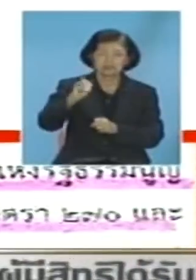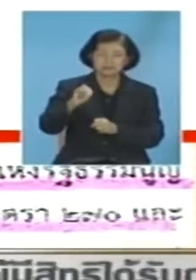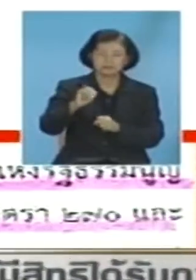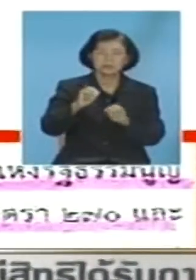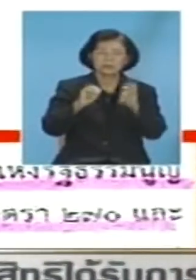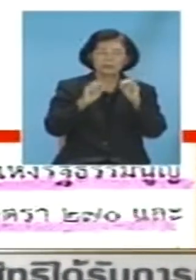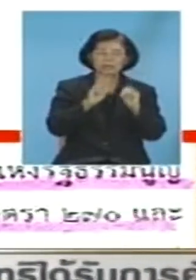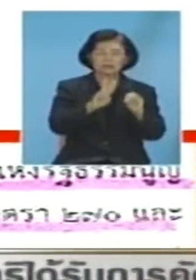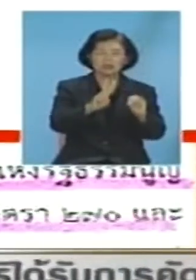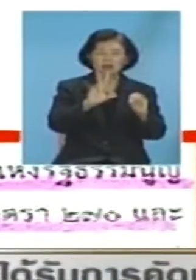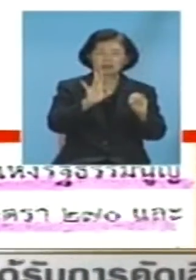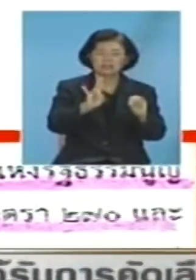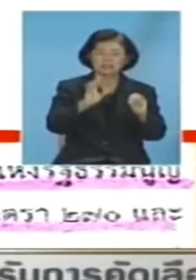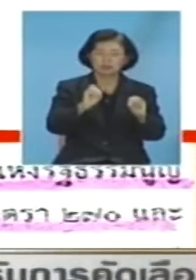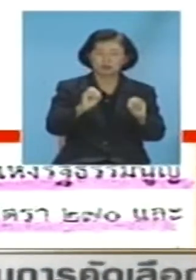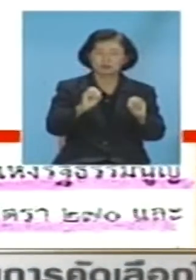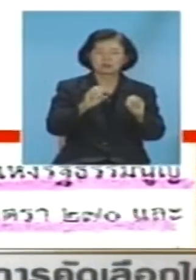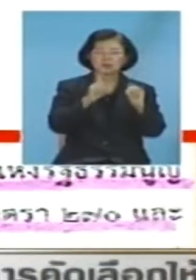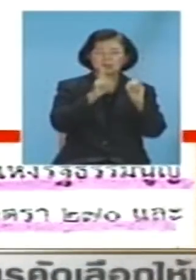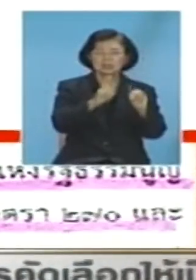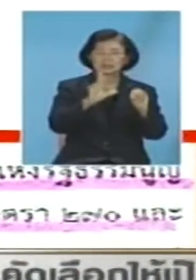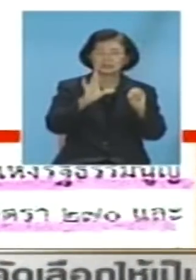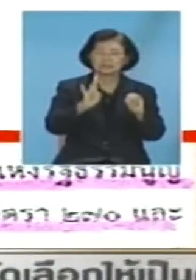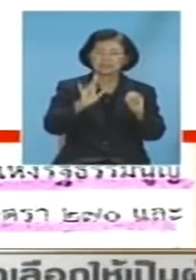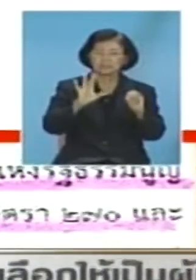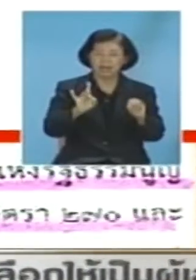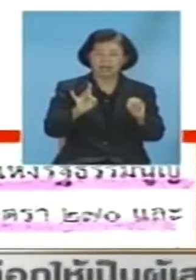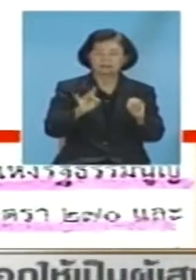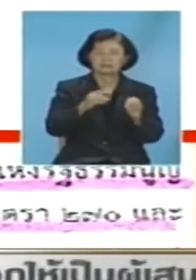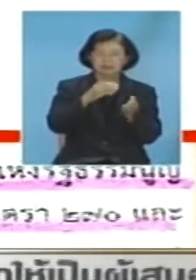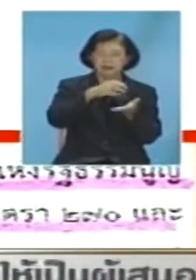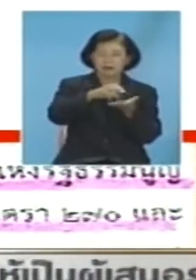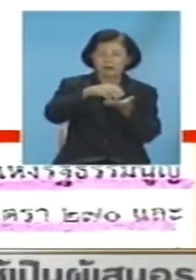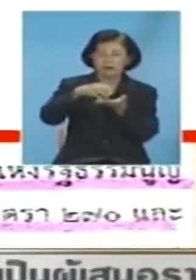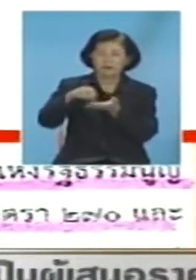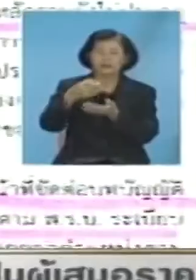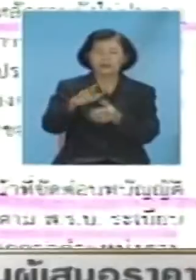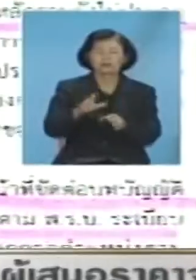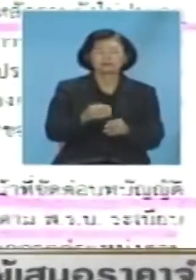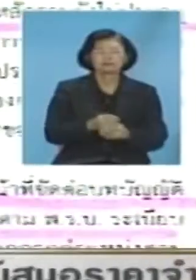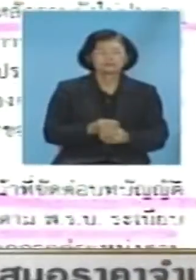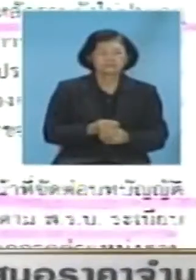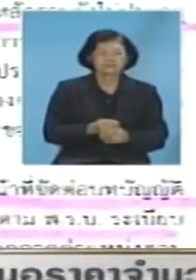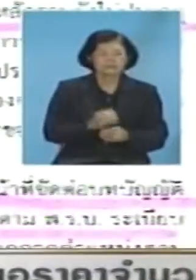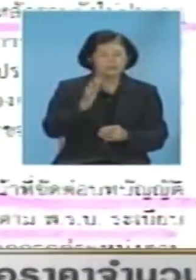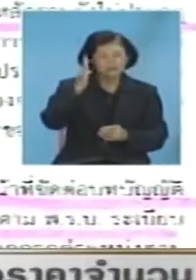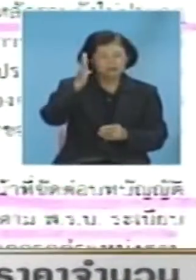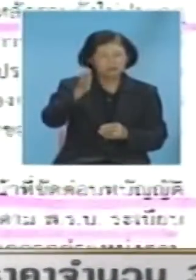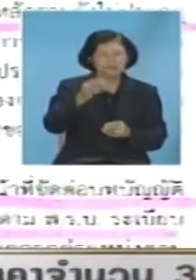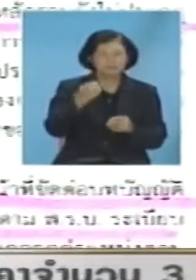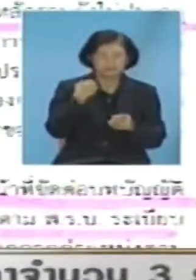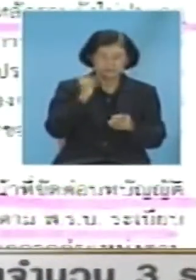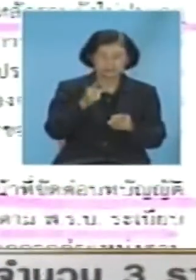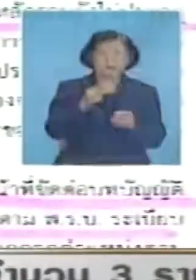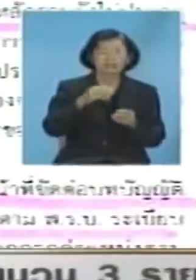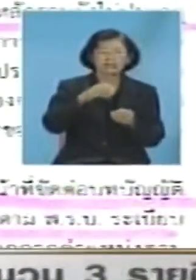า270และมาตรา178ตามที่ได้นำเรียนในสไลด์นะคะแล้วก็ต่อไปนะคะก็จะเป็นคำแถลง